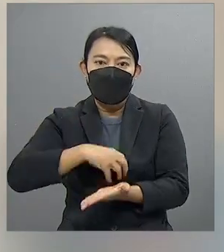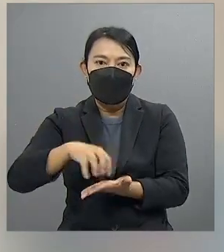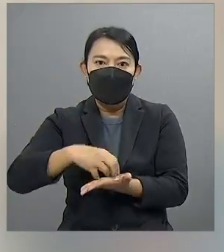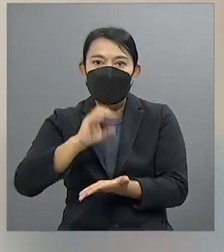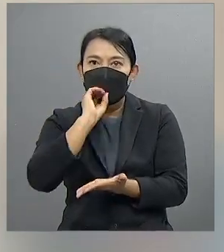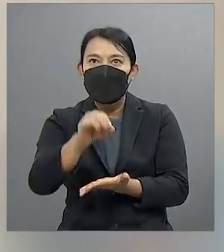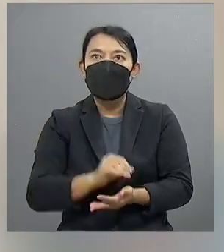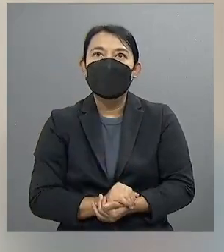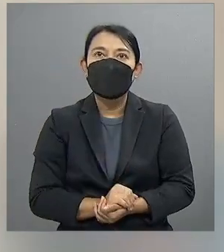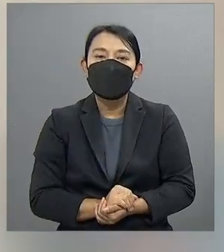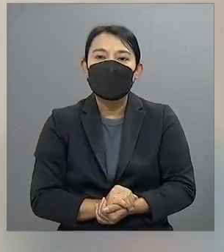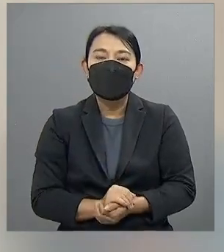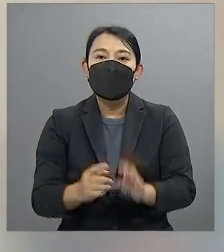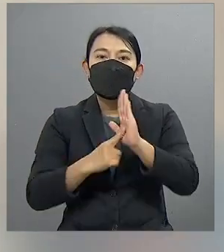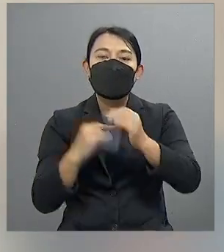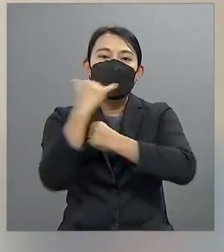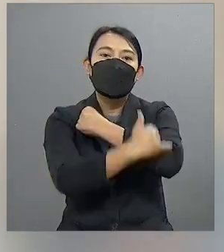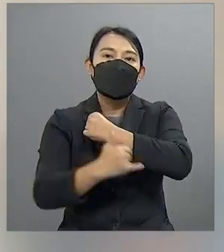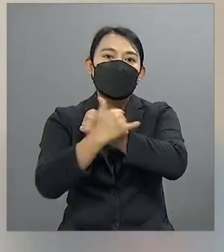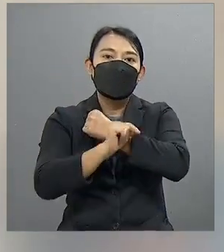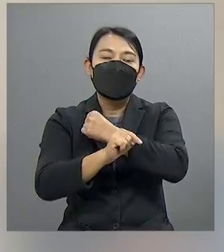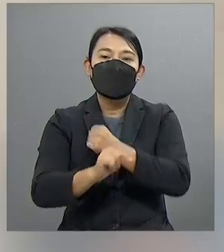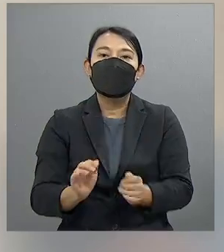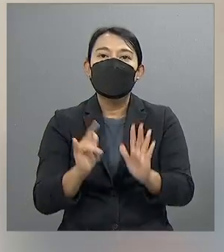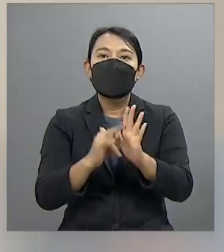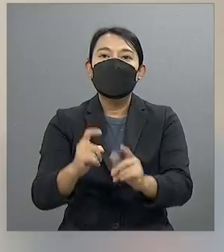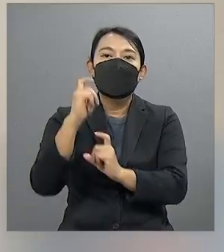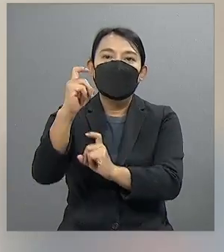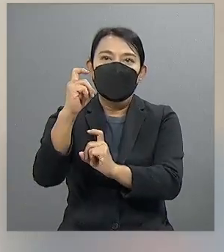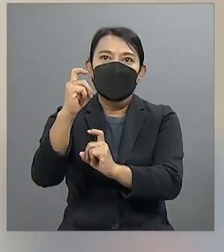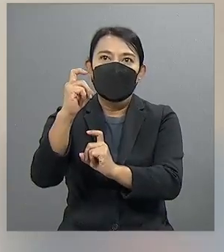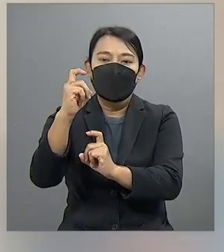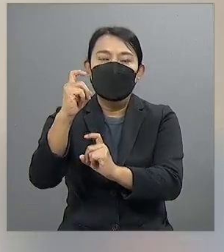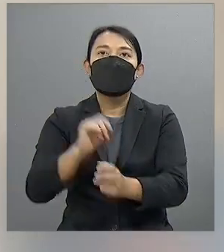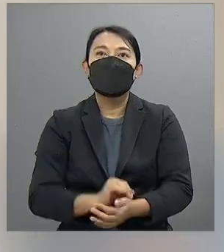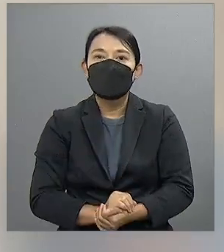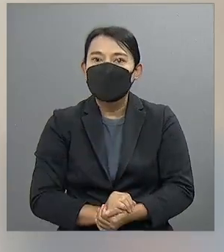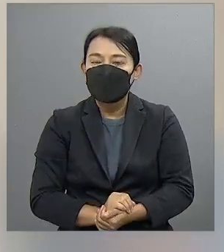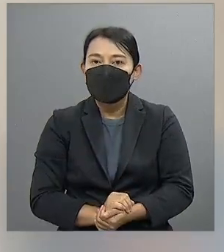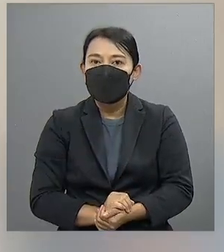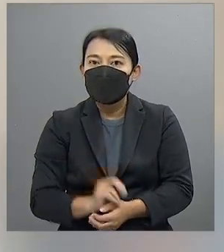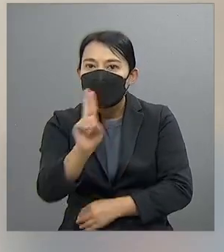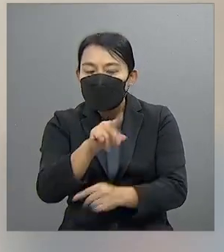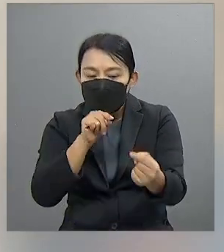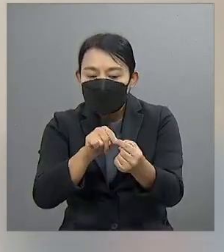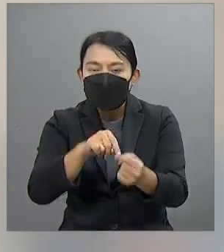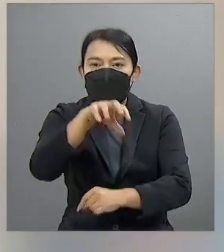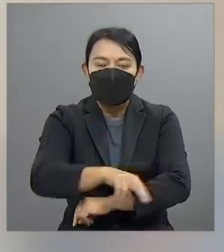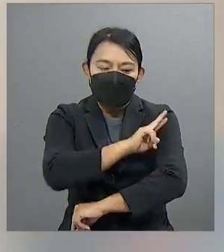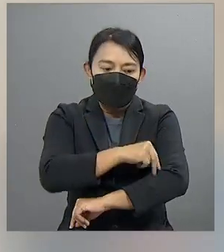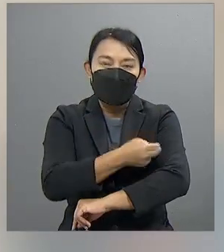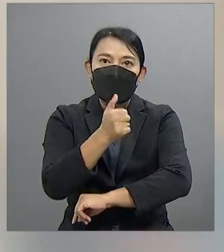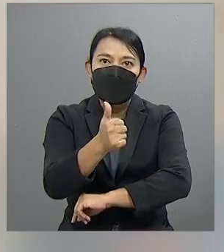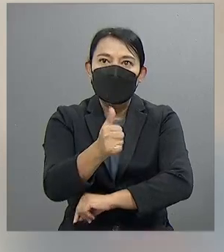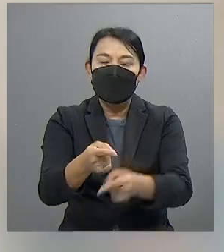3ประเภทนะครับยากลุ่มนี้ก็คือเป็นยาอันตรายขายในร้านขายยาก็ได้ขายในสถานพยาบาลก็ได้แต่ไม่สามารถขายใน